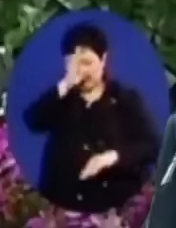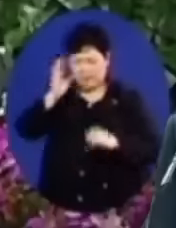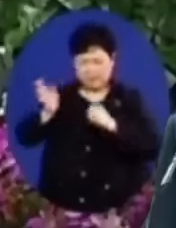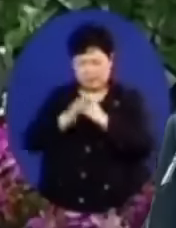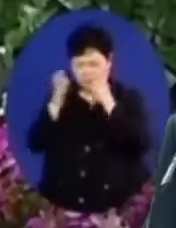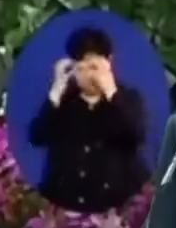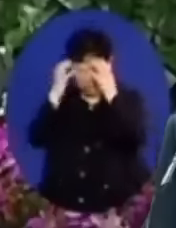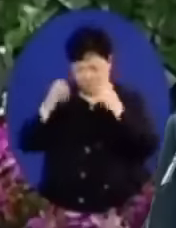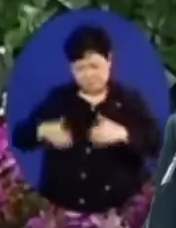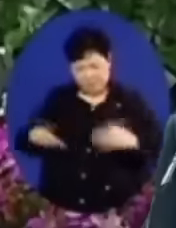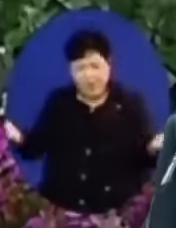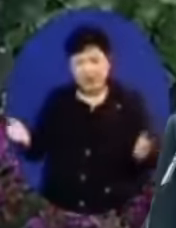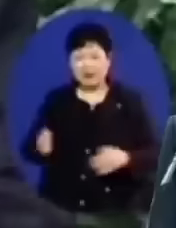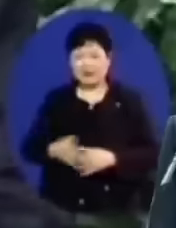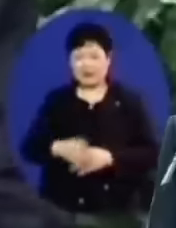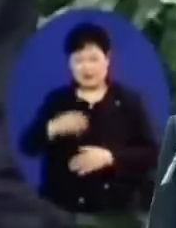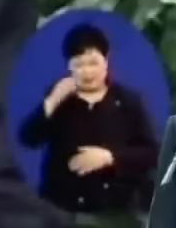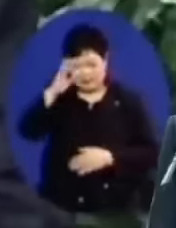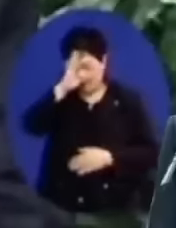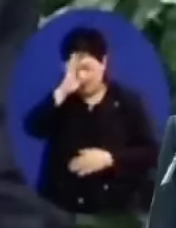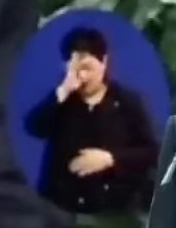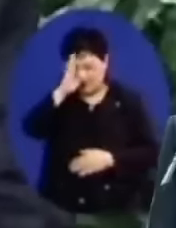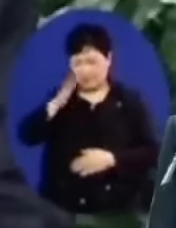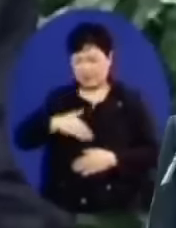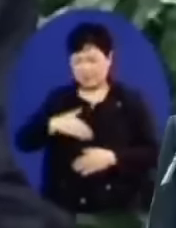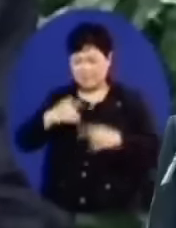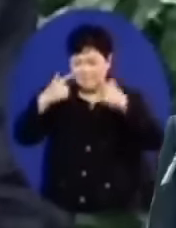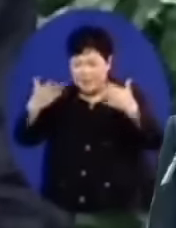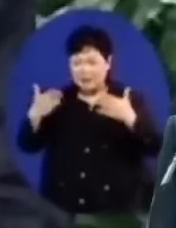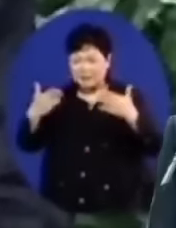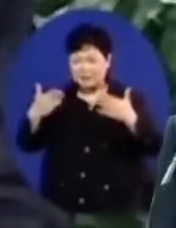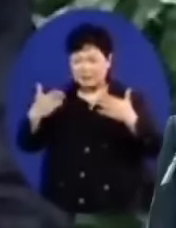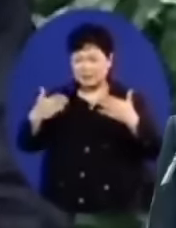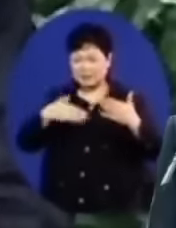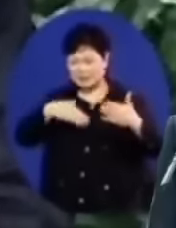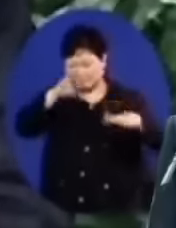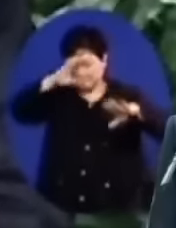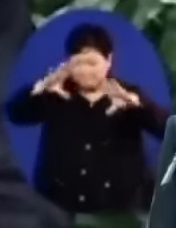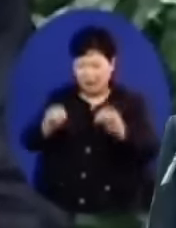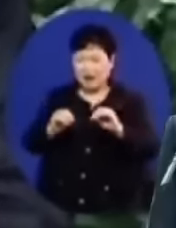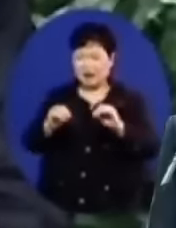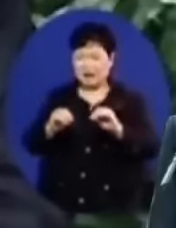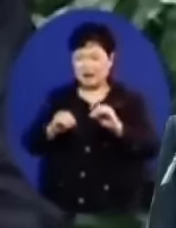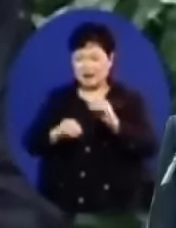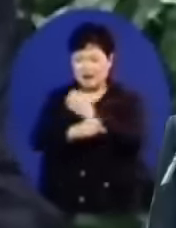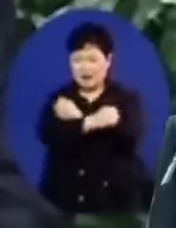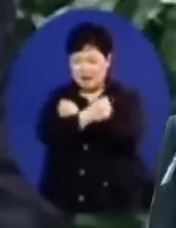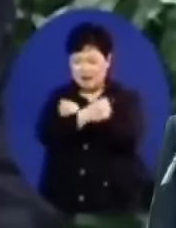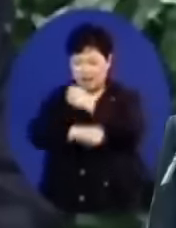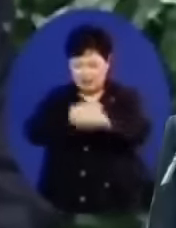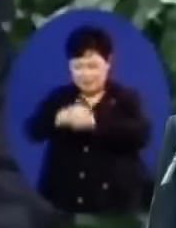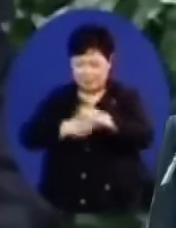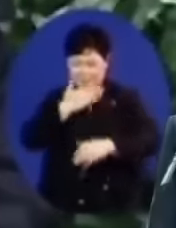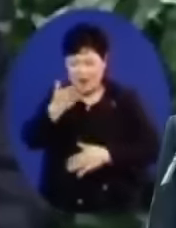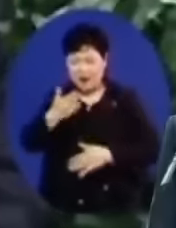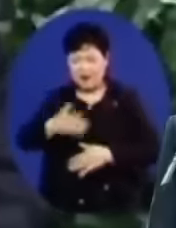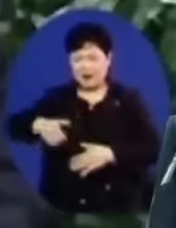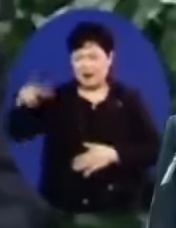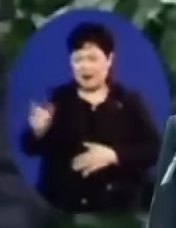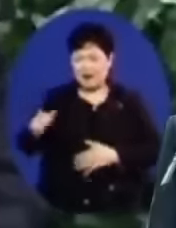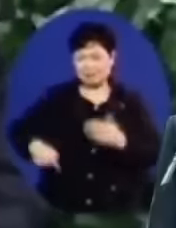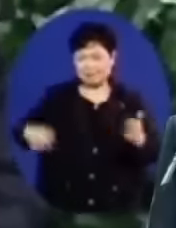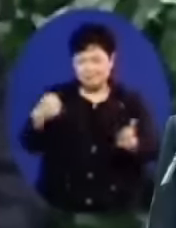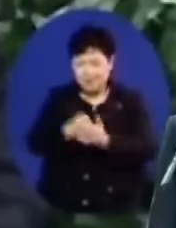고생하지 않겠다. 이 병에서 반드시 해방되고 말겠다 하는 당연한 결의를